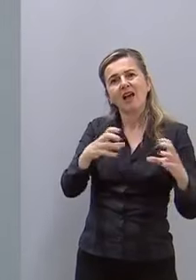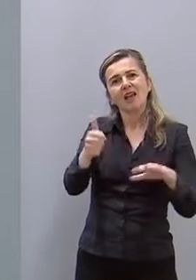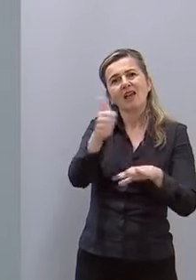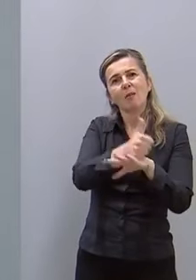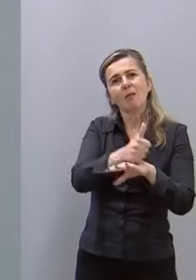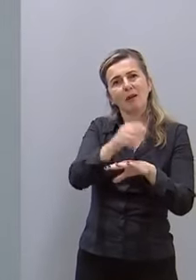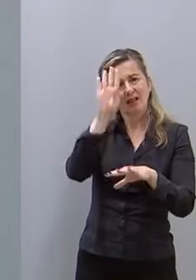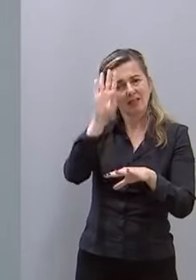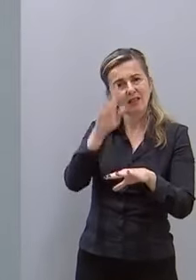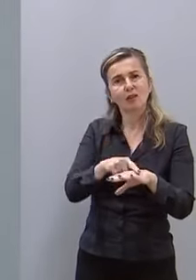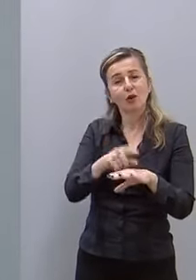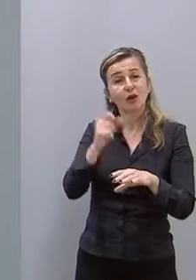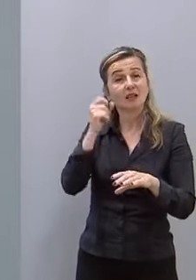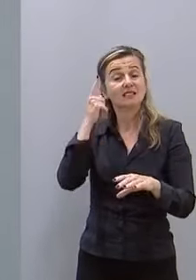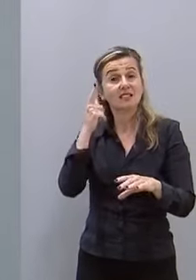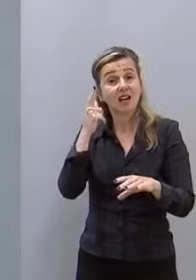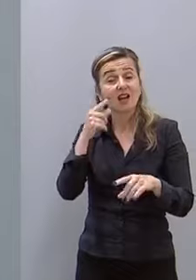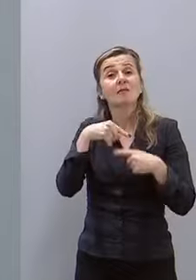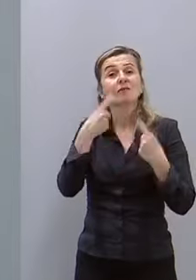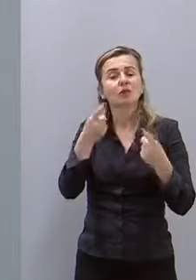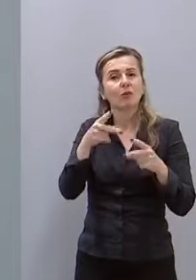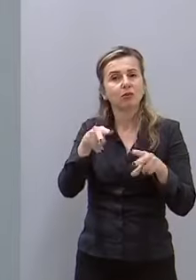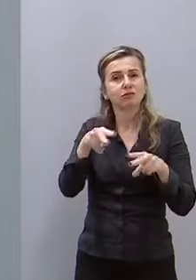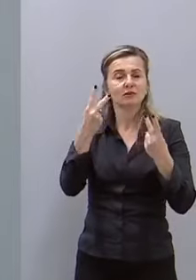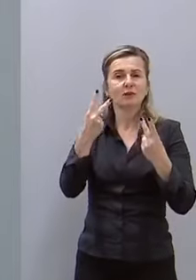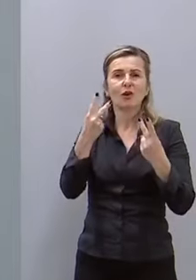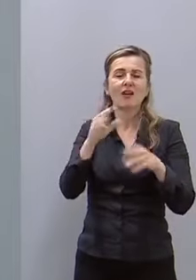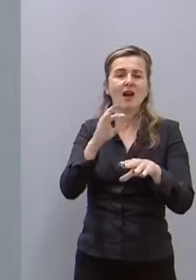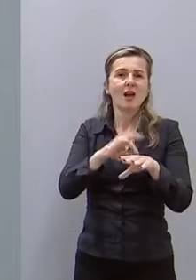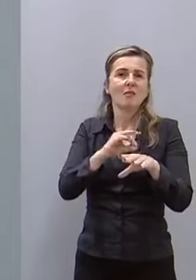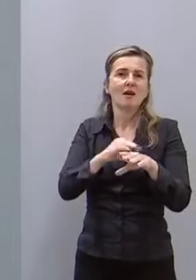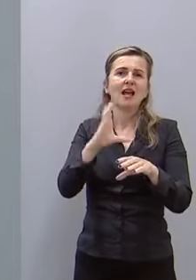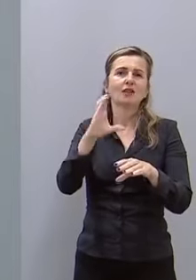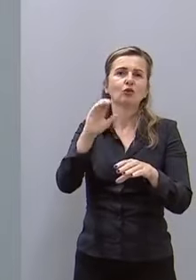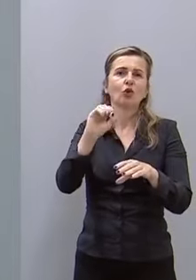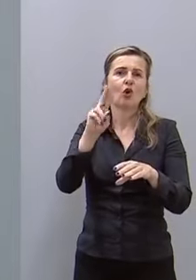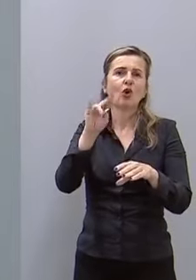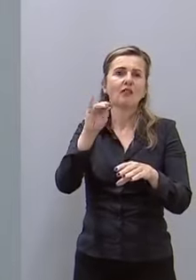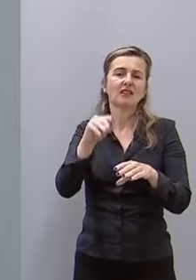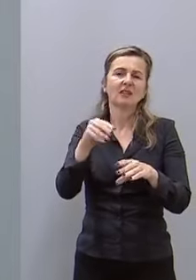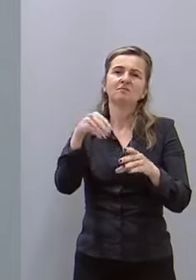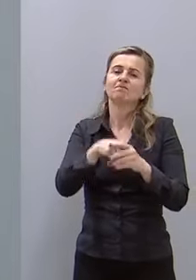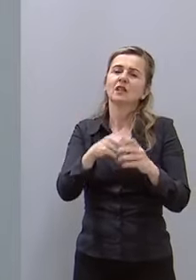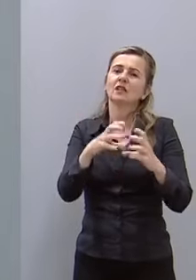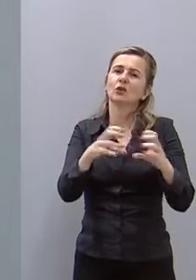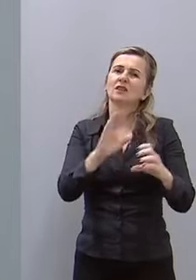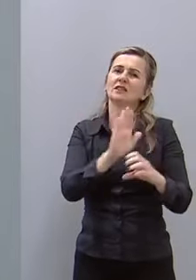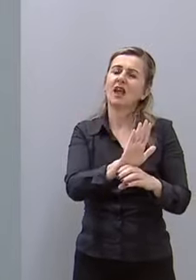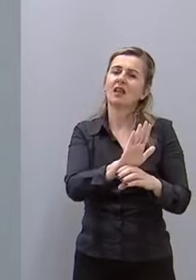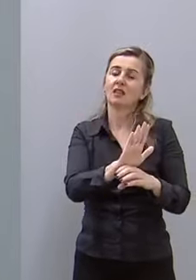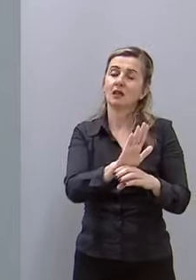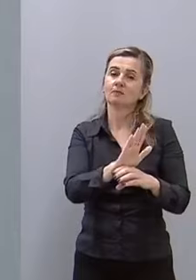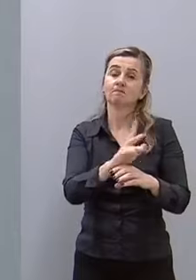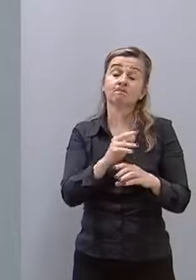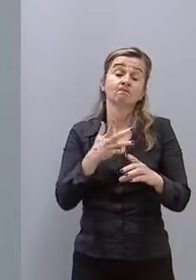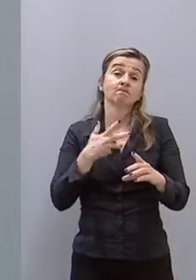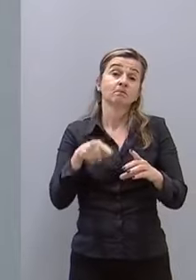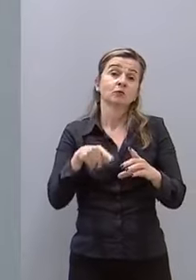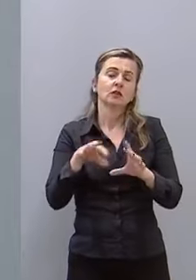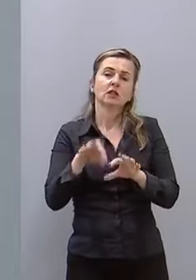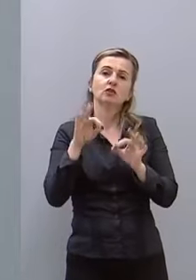qualora ci fosse un malato covi dall'interno della propria della propria azienda ecco ci sono queste scelte che può insomma